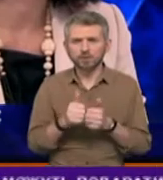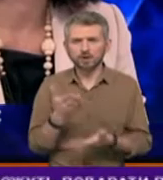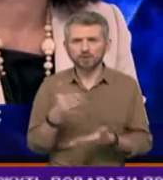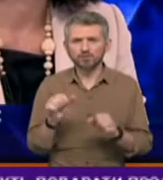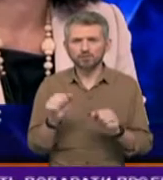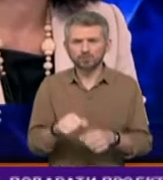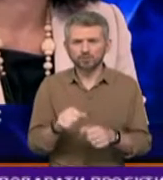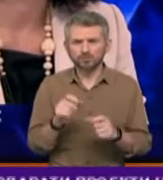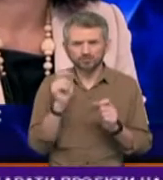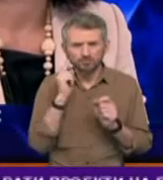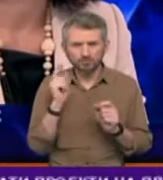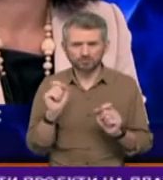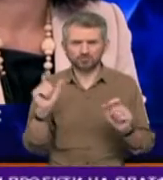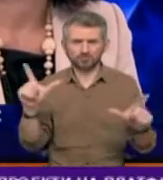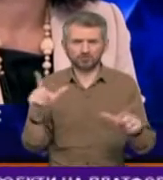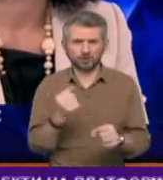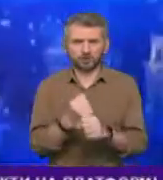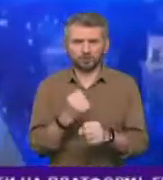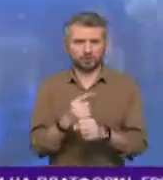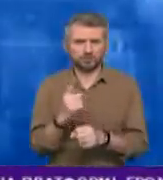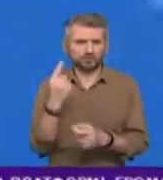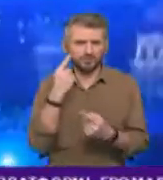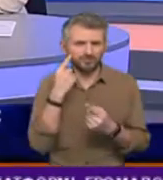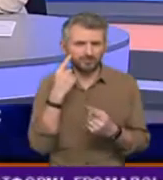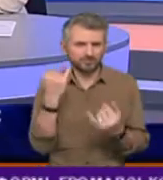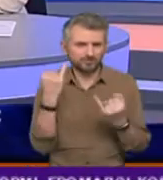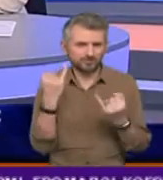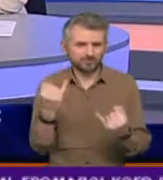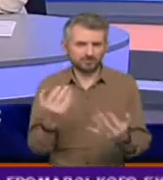навчалися не слов'янськими мовами. Це, наприклад, угорська,